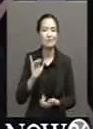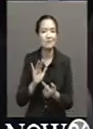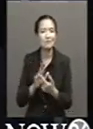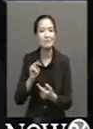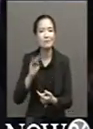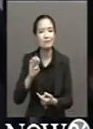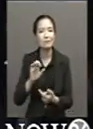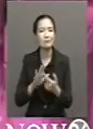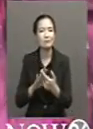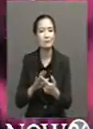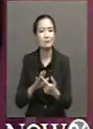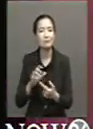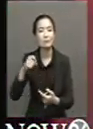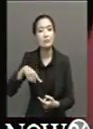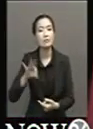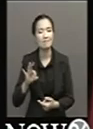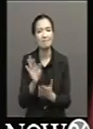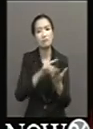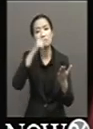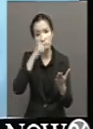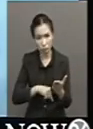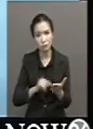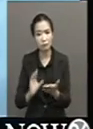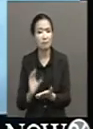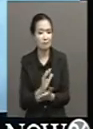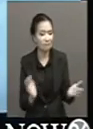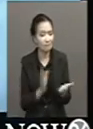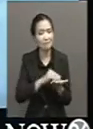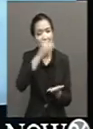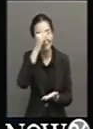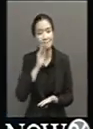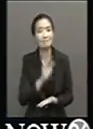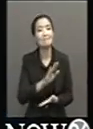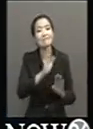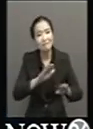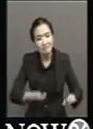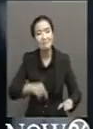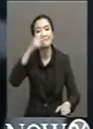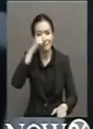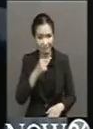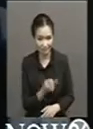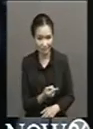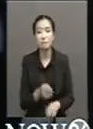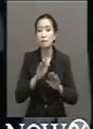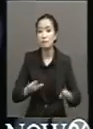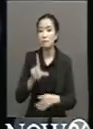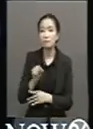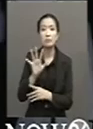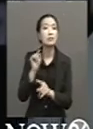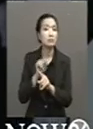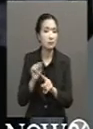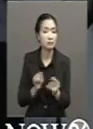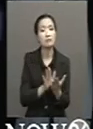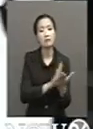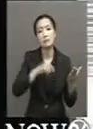สนับสนุนโปรแกรมการศึกษาให้กับเด็กๆที่ได้โอกาสในประเทศไทยนะครับซึ่งข้อมูลจากยูนิเซฟเขาบอกว่ามีเด็กถึง 25%